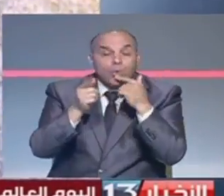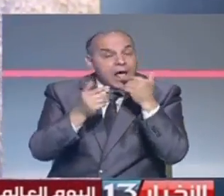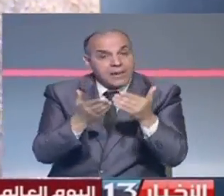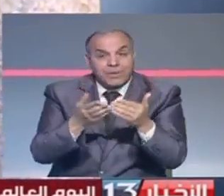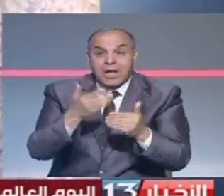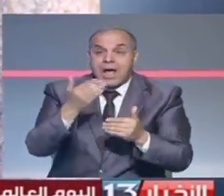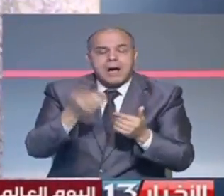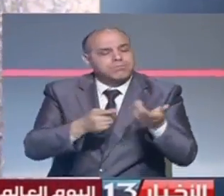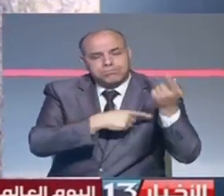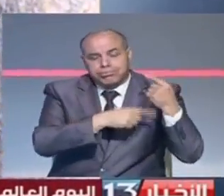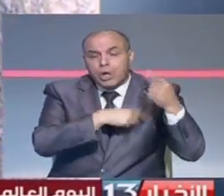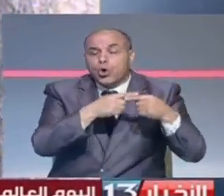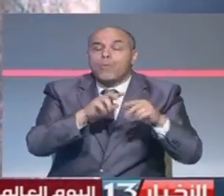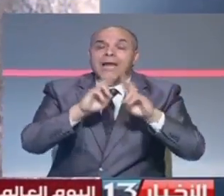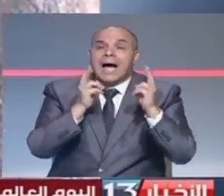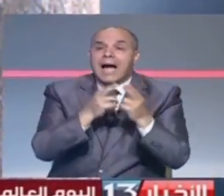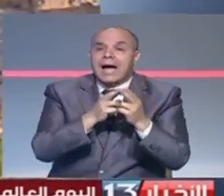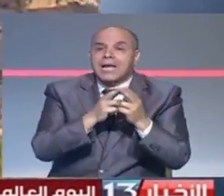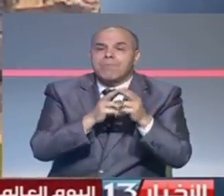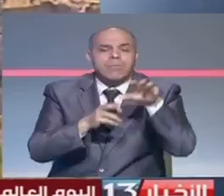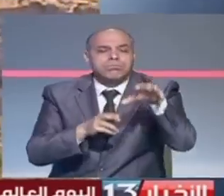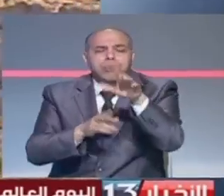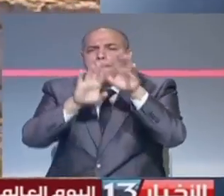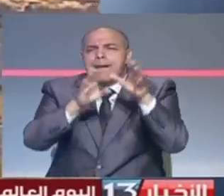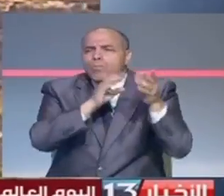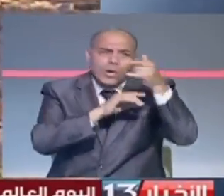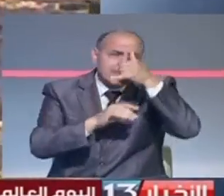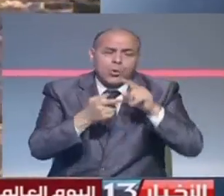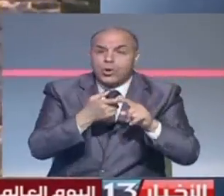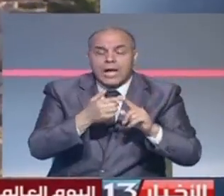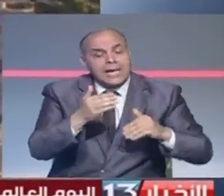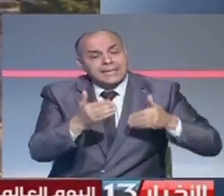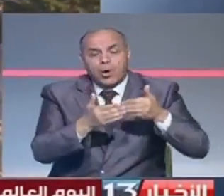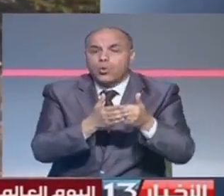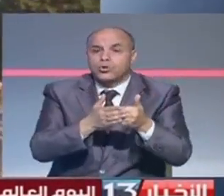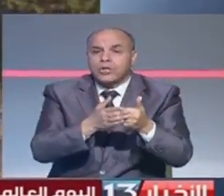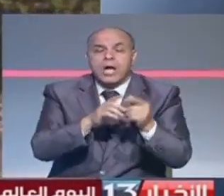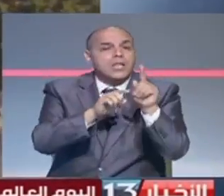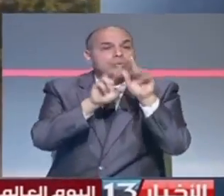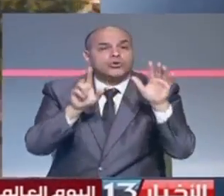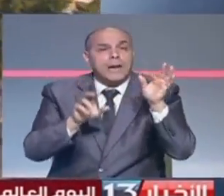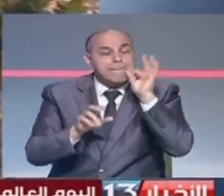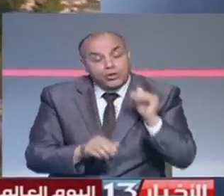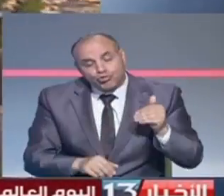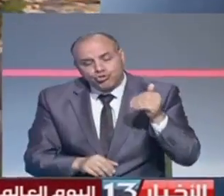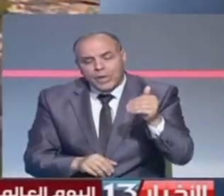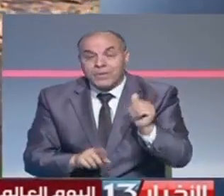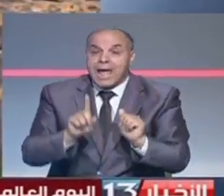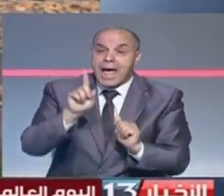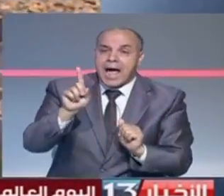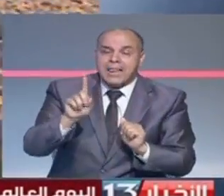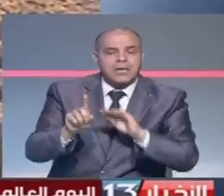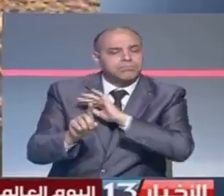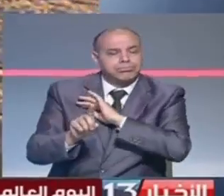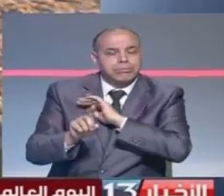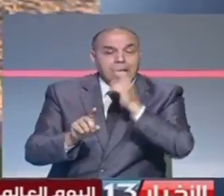تزامنا مع اليوم العالمي للمواقع والمعالم لتتواصل الى غايه الثامن عشر من مايو المقبل الذي يتوافق